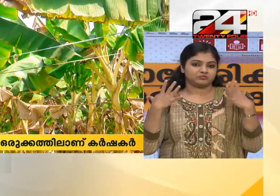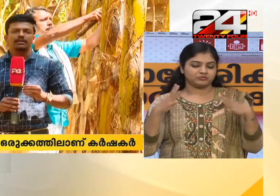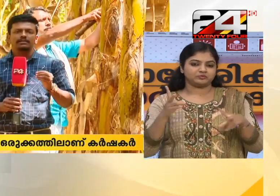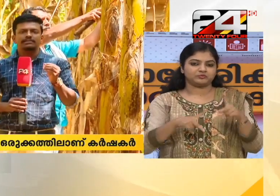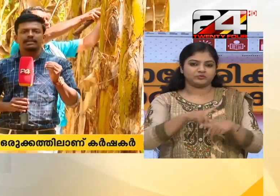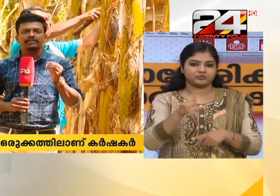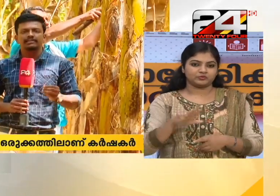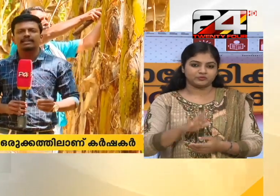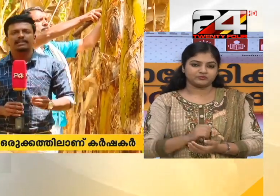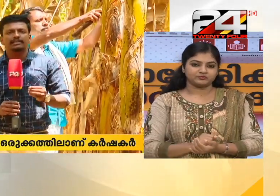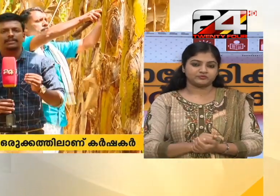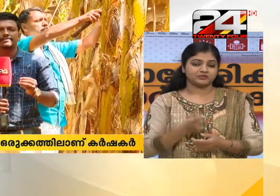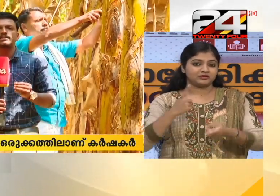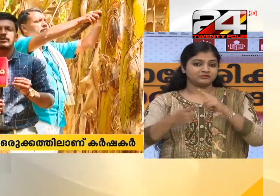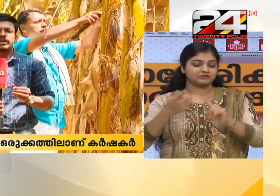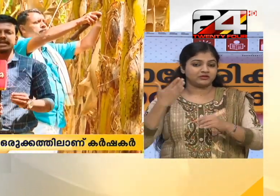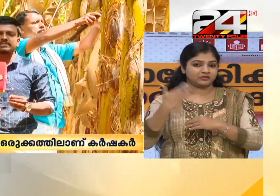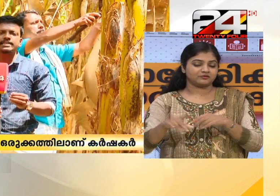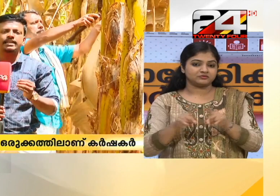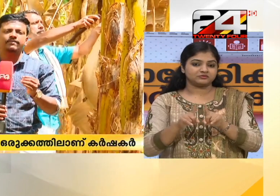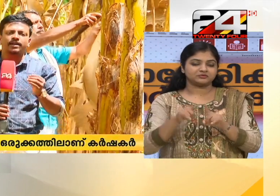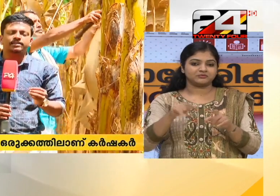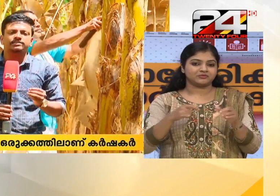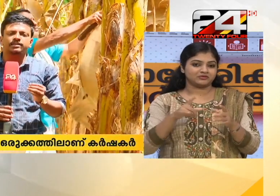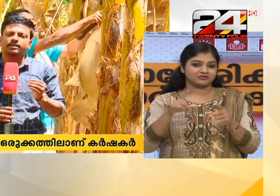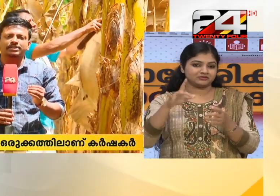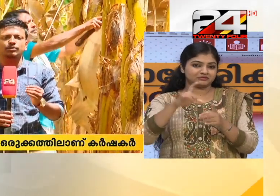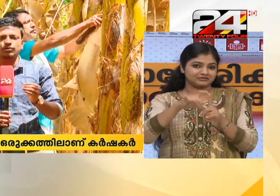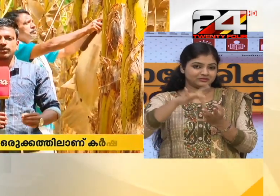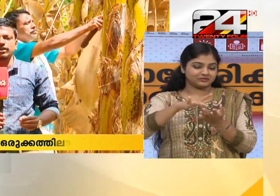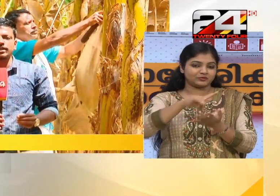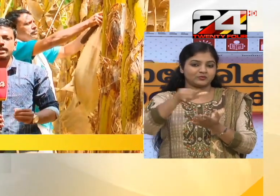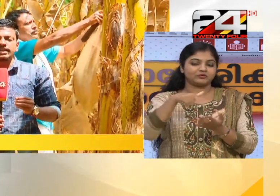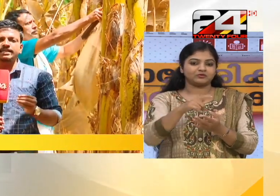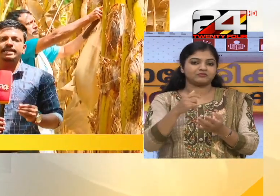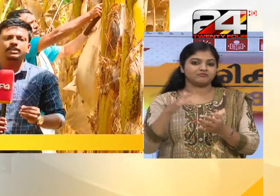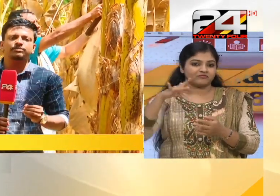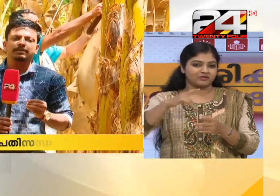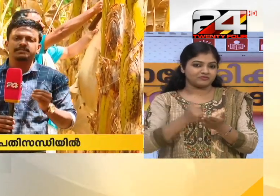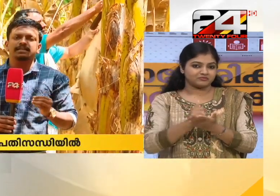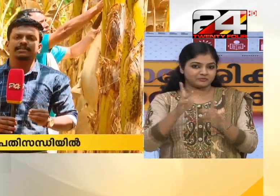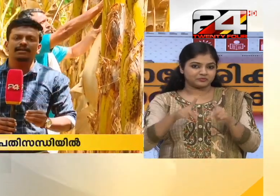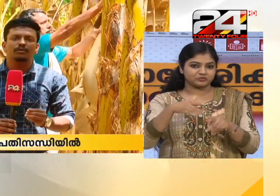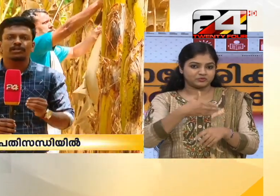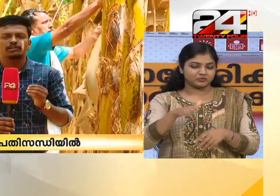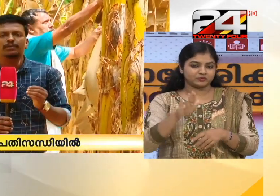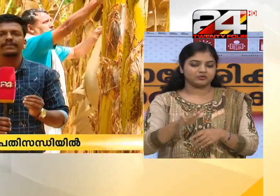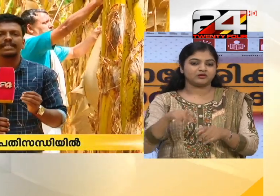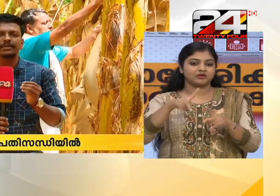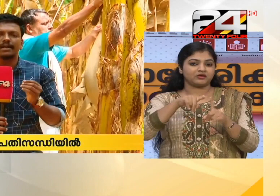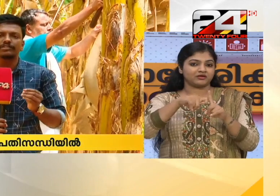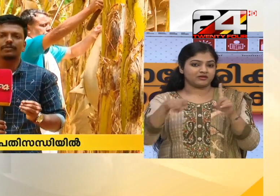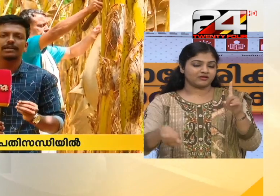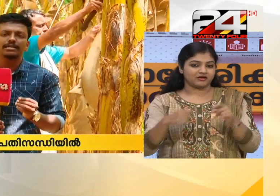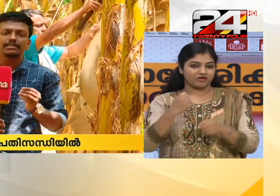കർഷകർ. ചരിത്രത്തിലില്ലാത്ത പ്രതിസന്ധിയിലൂടെ ജില്ലയിലെ വാഴ കർഷകർ കടന്നുപോകുമ്പോൾ ഇനിയെങ്കിലും സംസ്ഥാന സർക്കാർ ഉണർന്നു